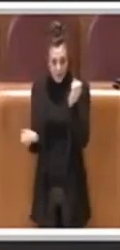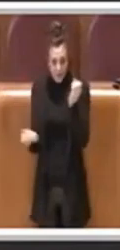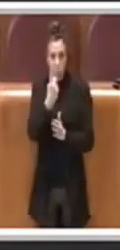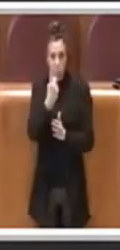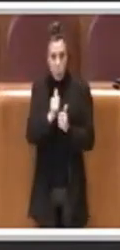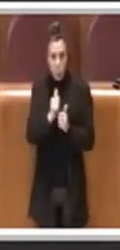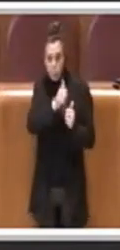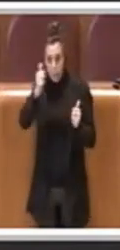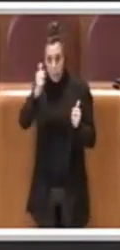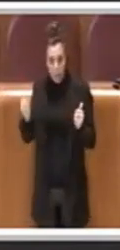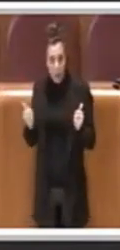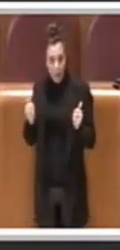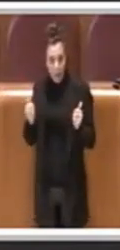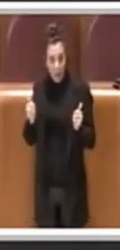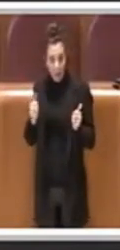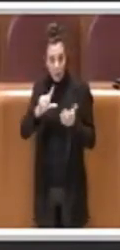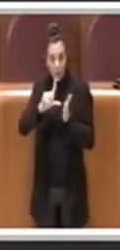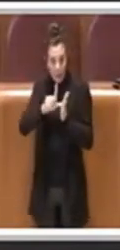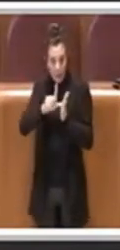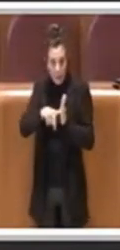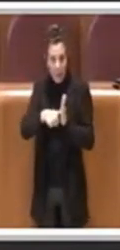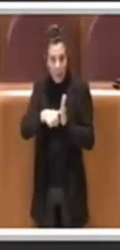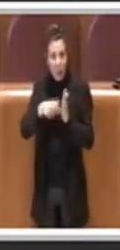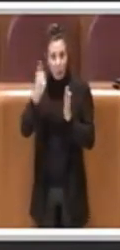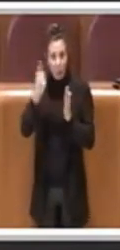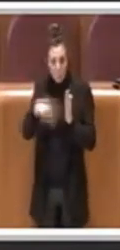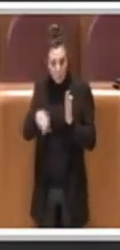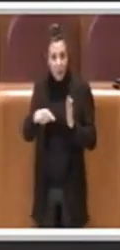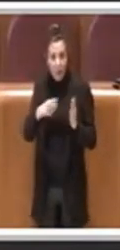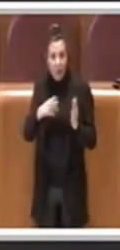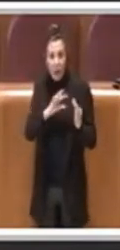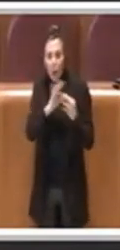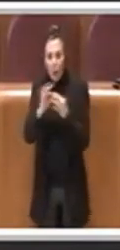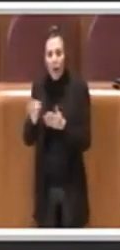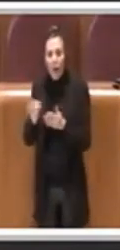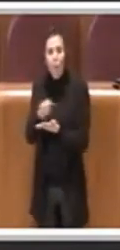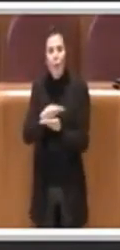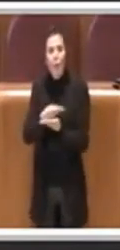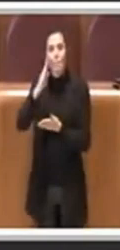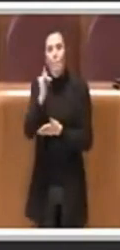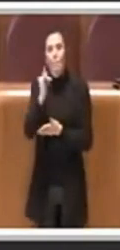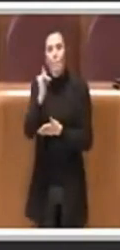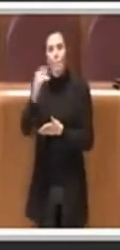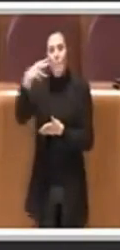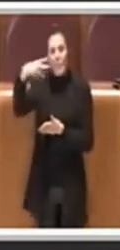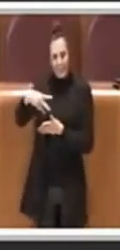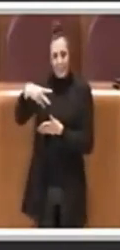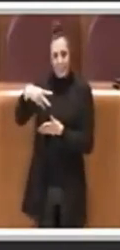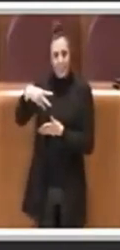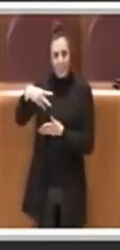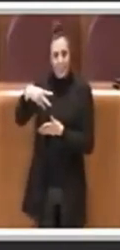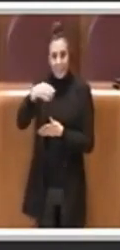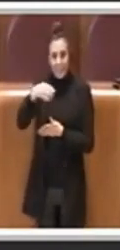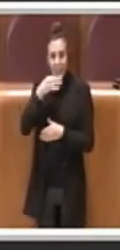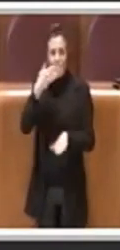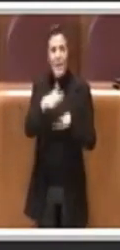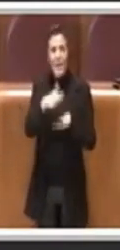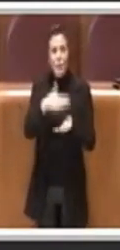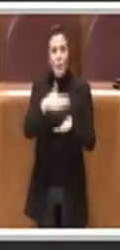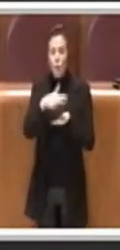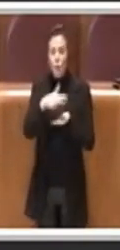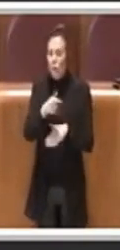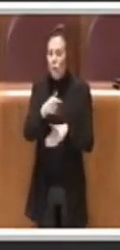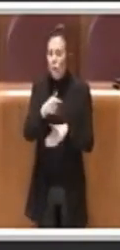anno è stato appunto progettato con questa metodologia bim per dire quindi una metodologia molto